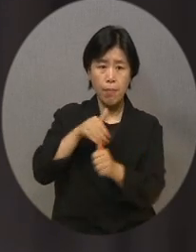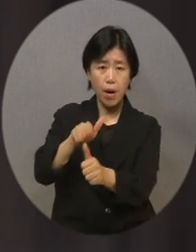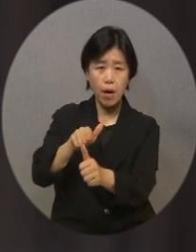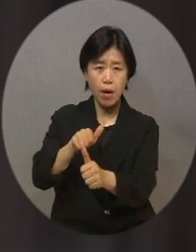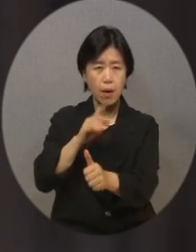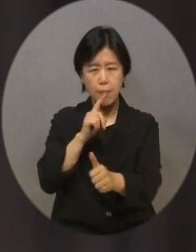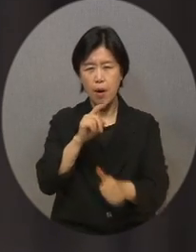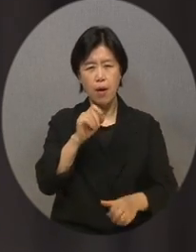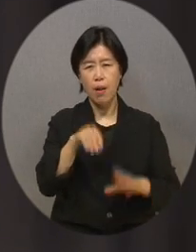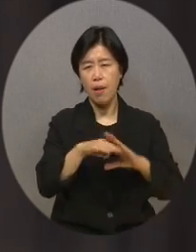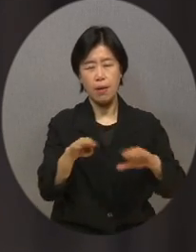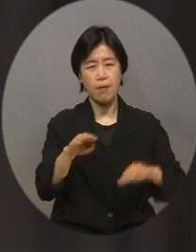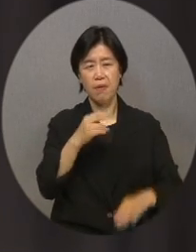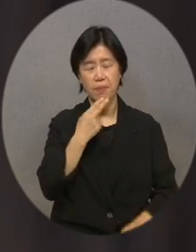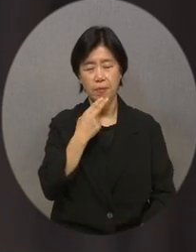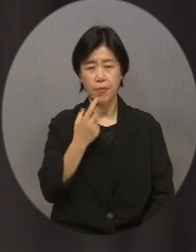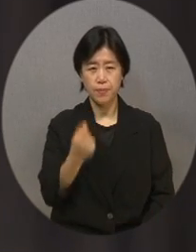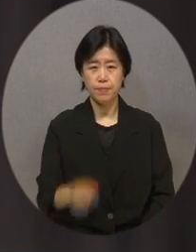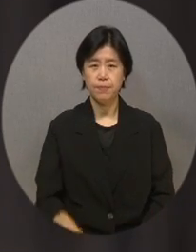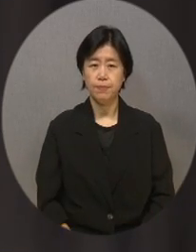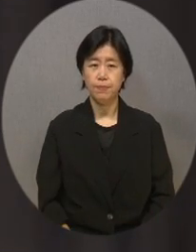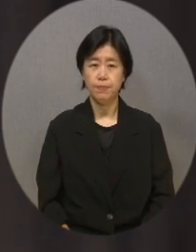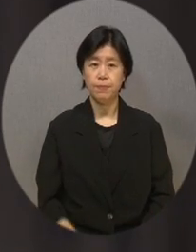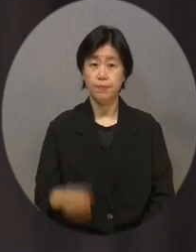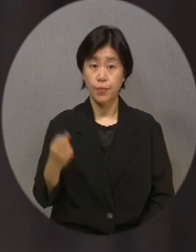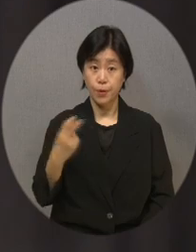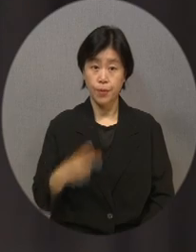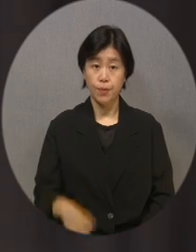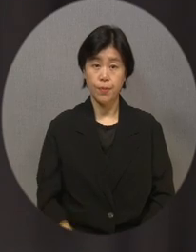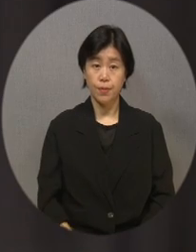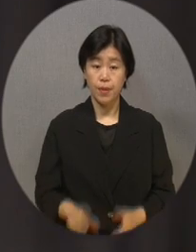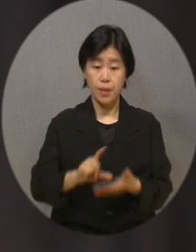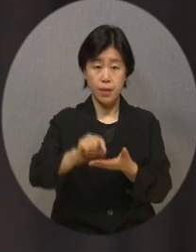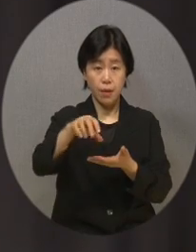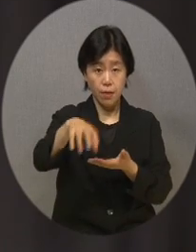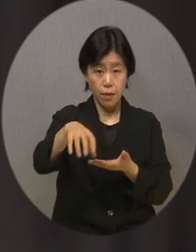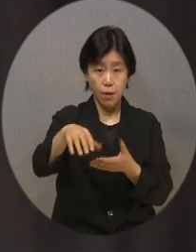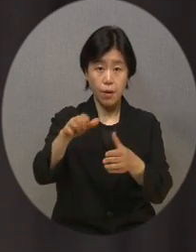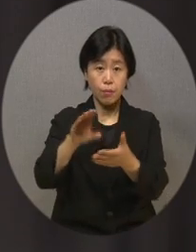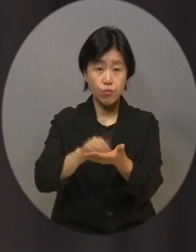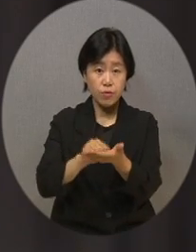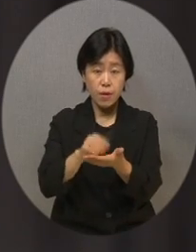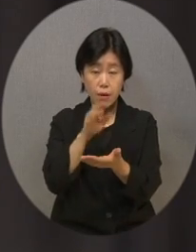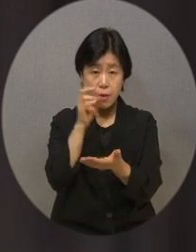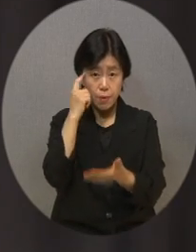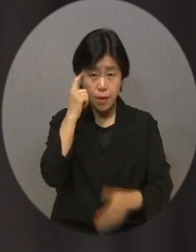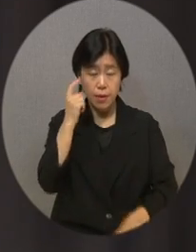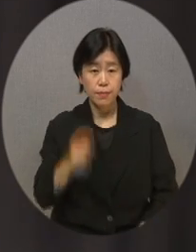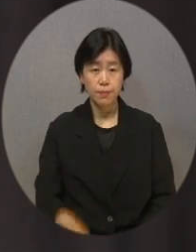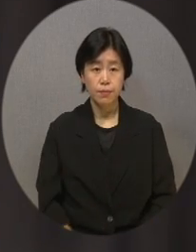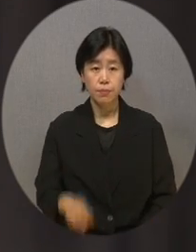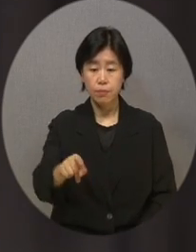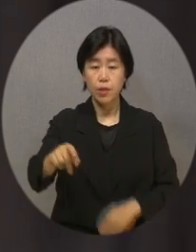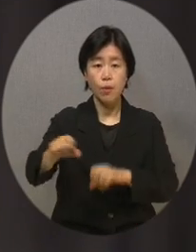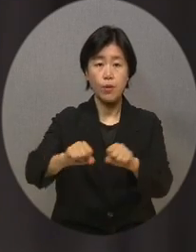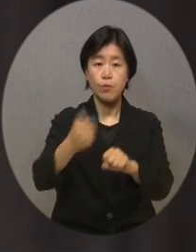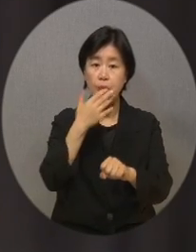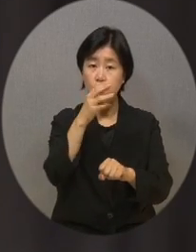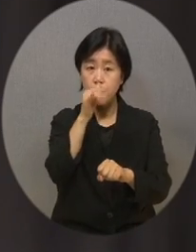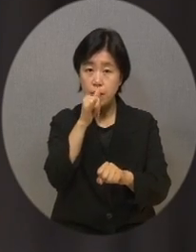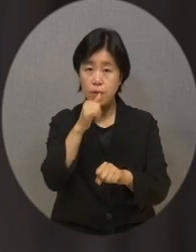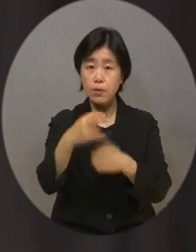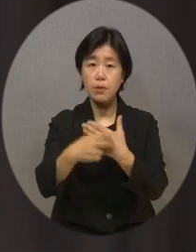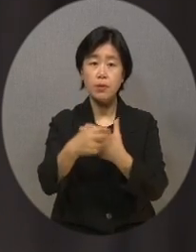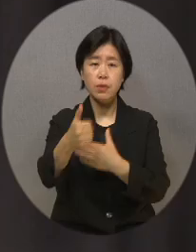어떻게 보면 해결책이 되지 않는다고 생각하고 있고요. 그 다음에 지역의 의료가 지금 문제가 되는 게 지역에서 활동할 수 있는 의사들이